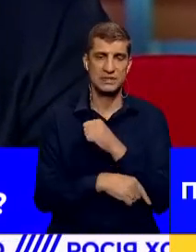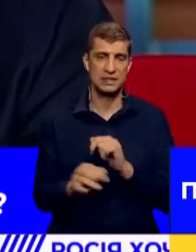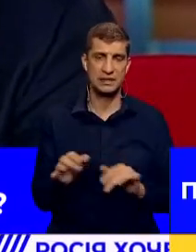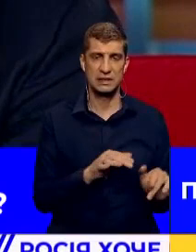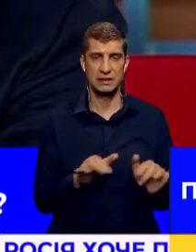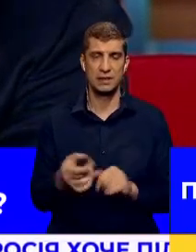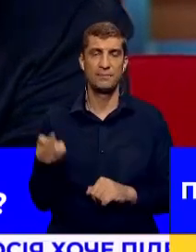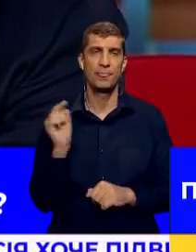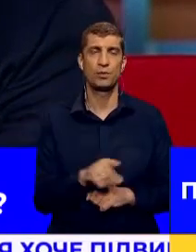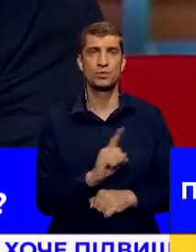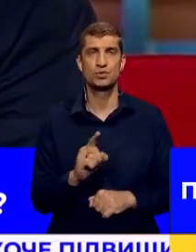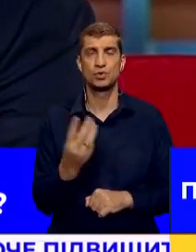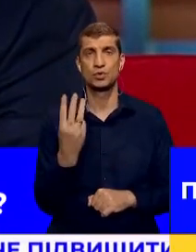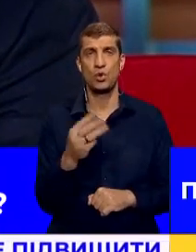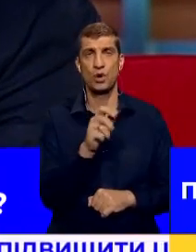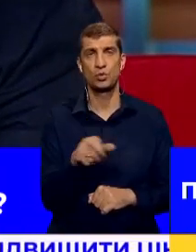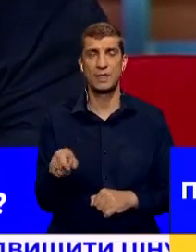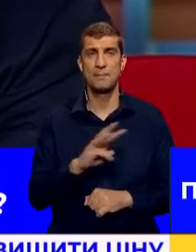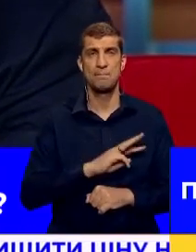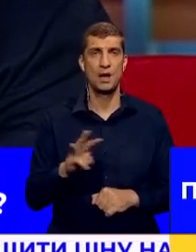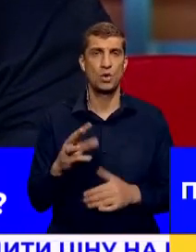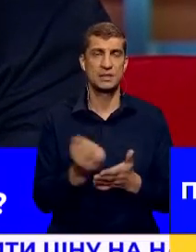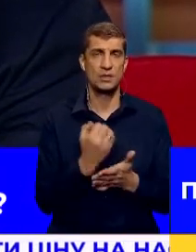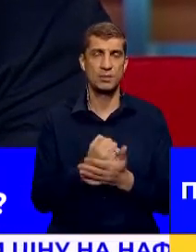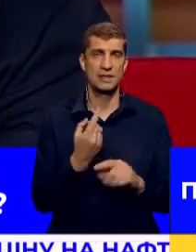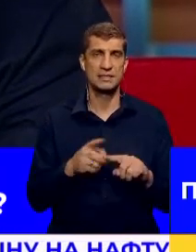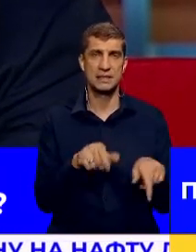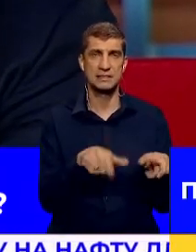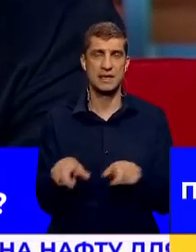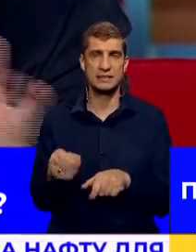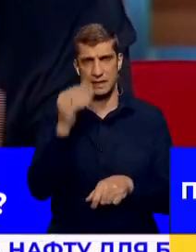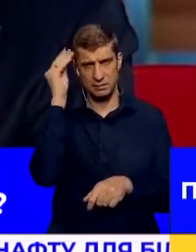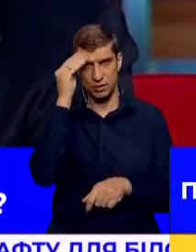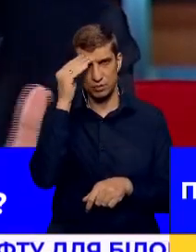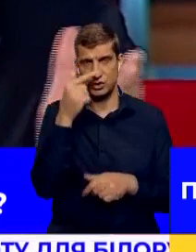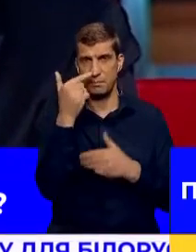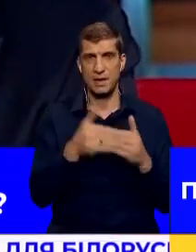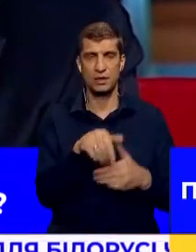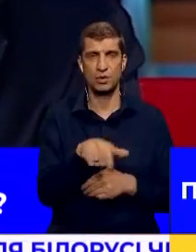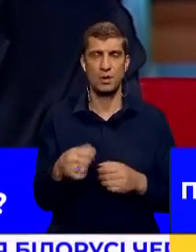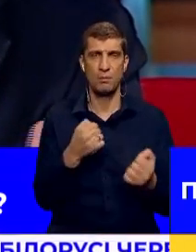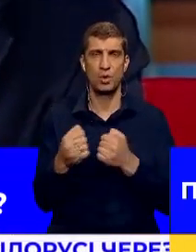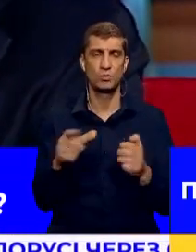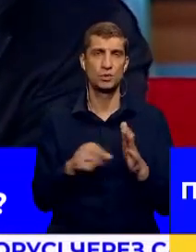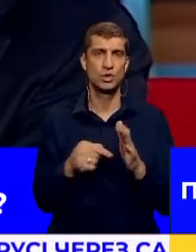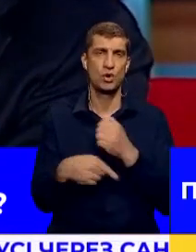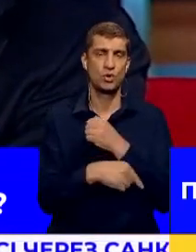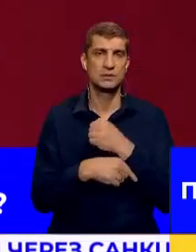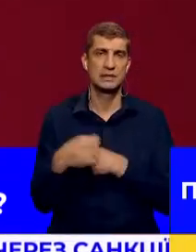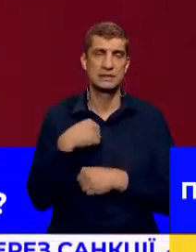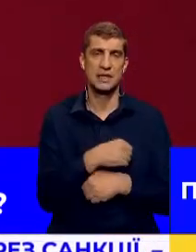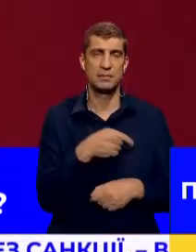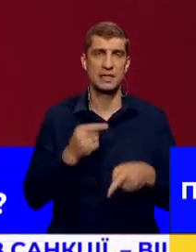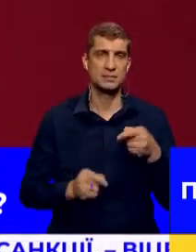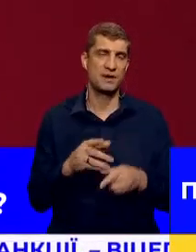дії. Тому що троє людей мільйони заробляють на цих санкціях, імітуючи перед громадянами боротьбу з корупцією, самі